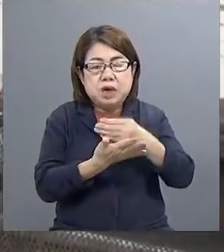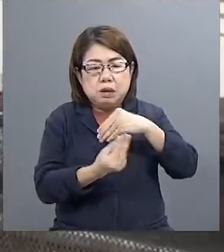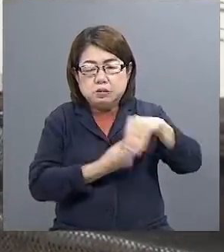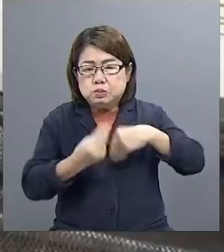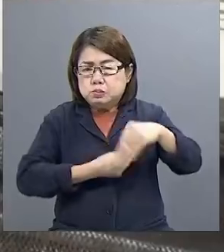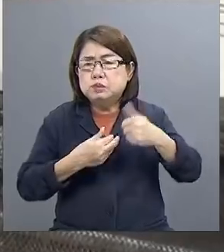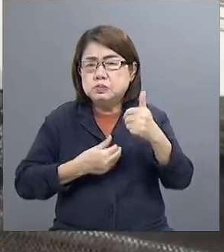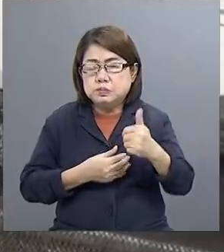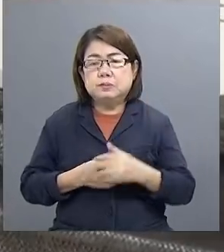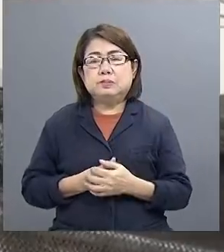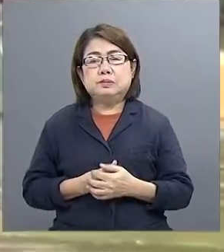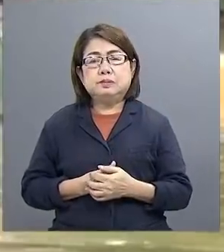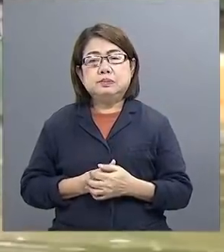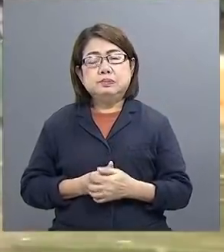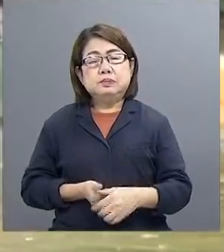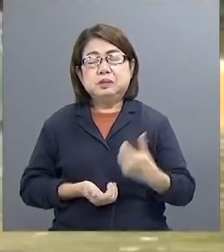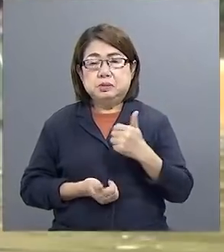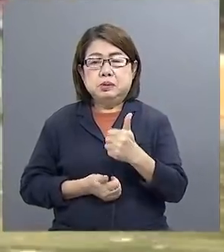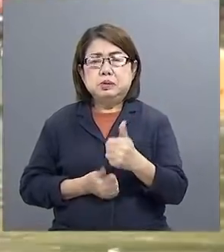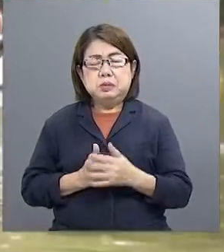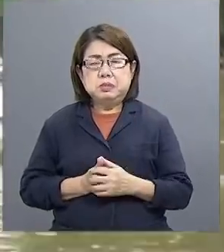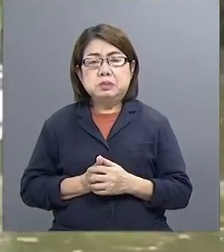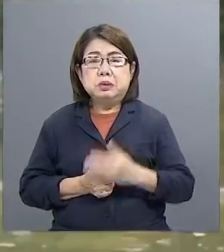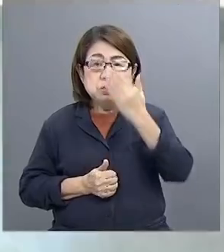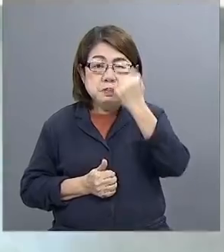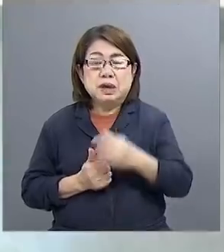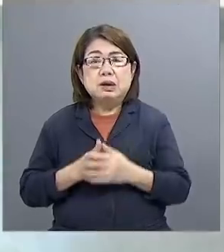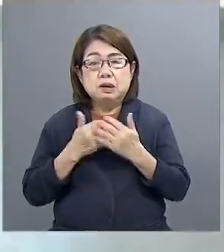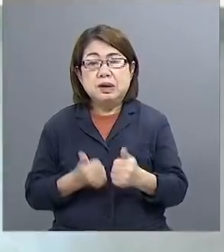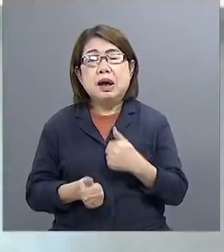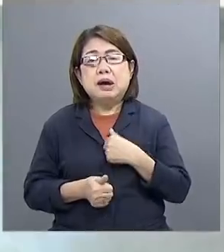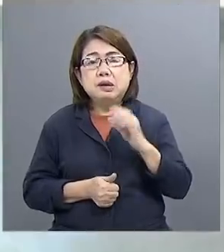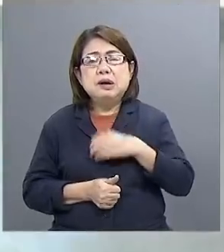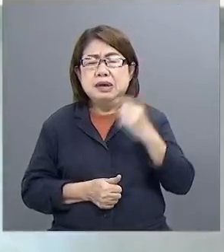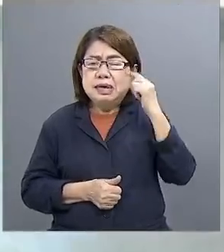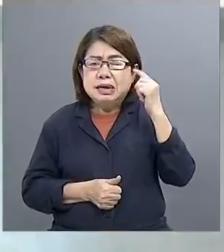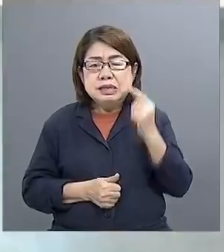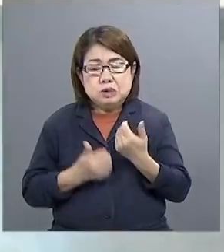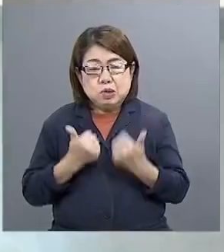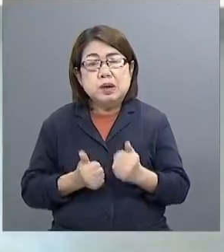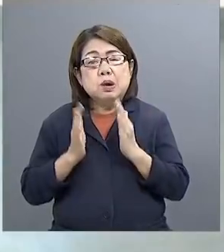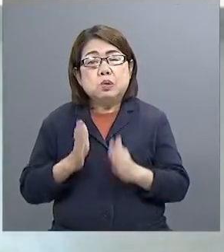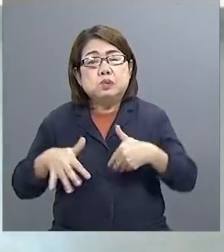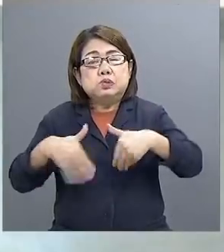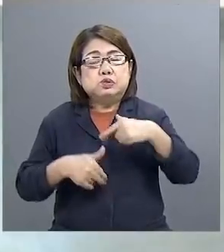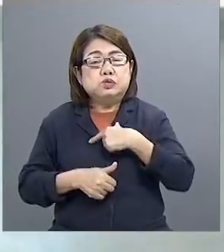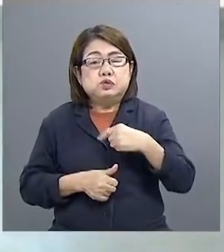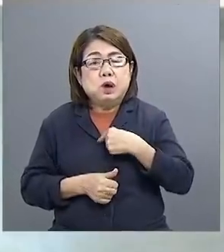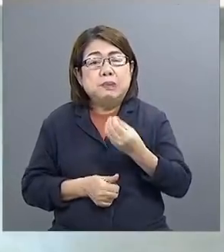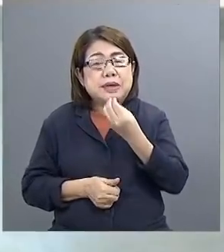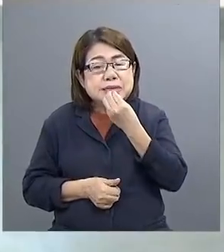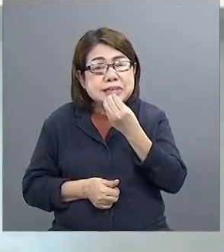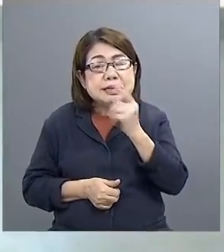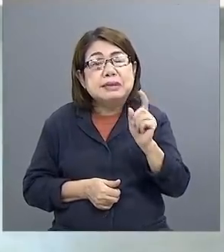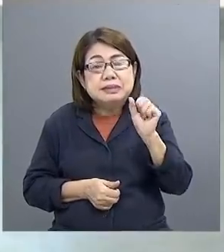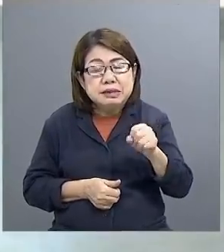แล้วก็เป็นเรื่องราวที่น่าวันใหญุว่าคนเริ่มถามหาความมั่นคงทางอาหารมากยิ่งขึ้นครับของเกษตรนรกมักจะ